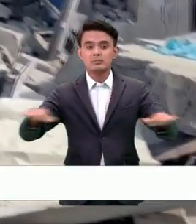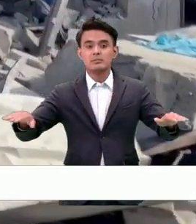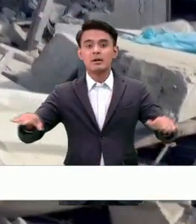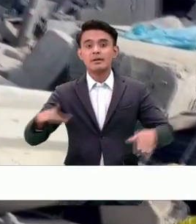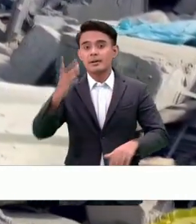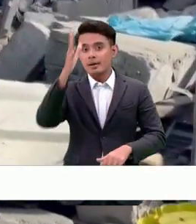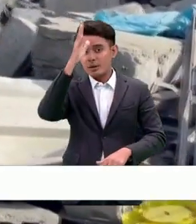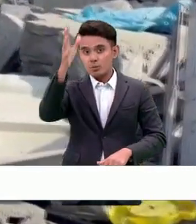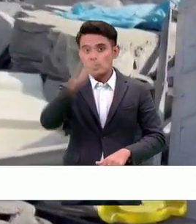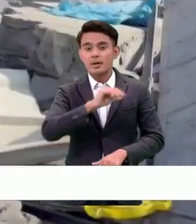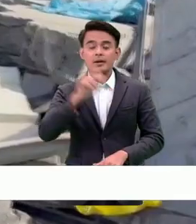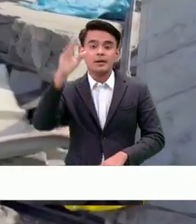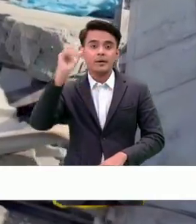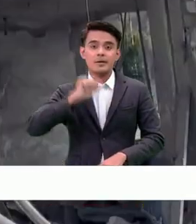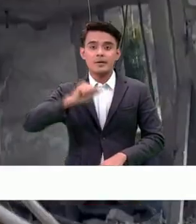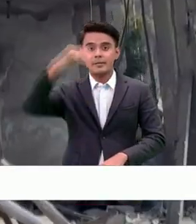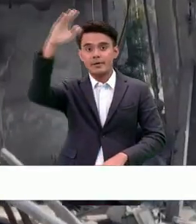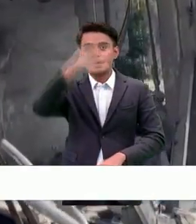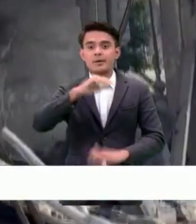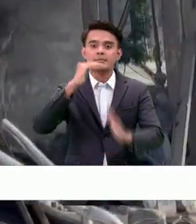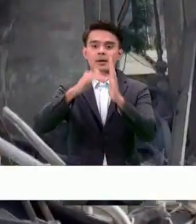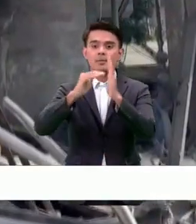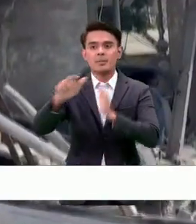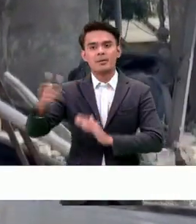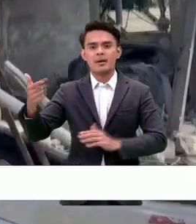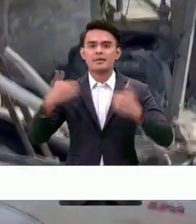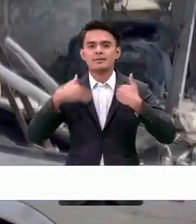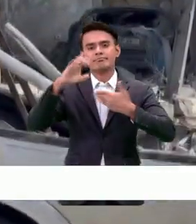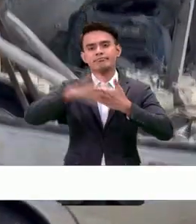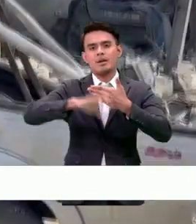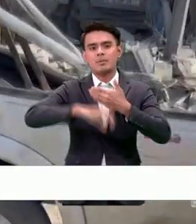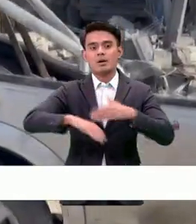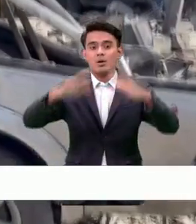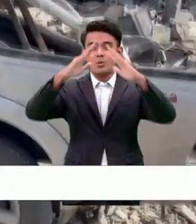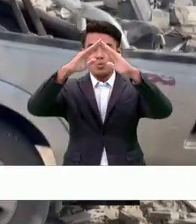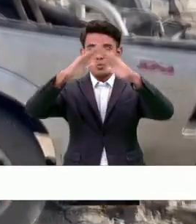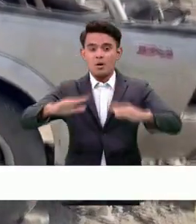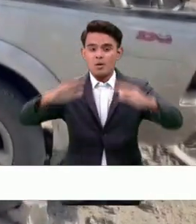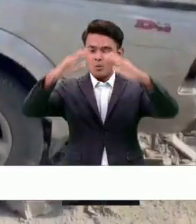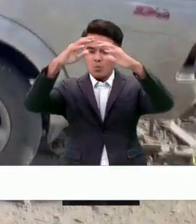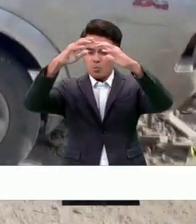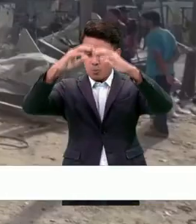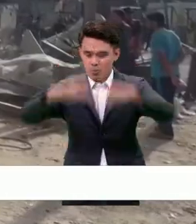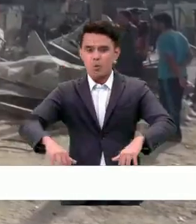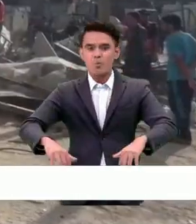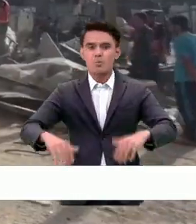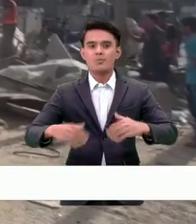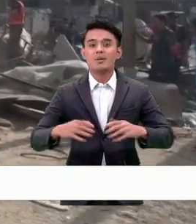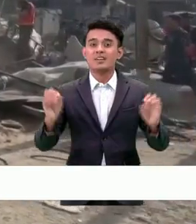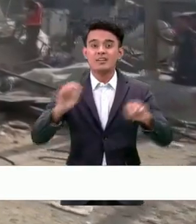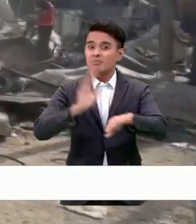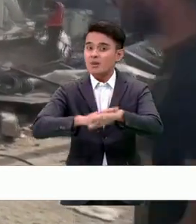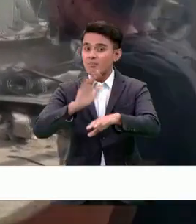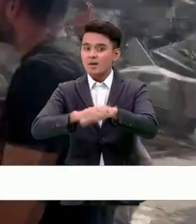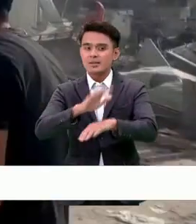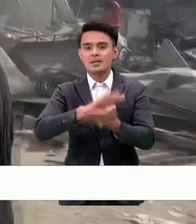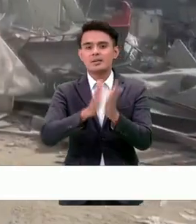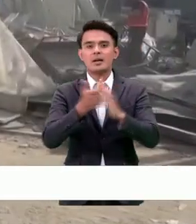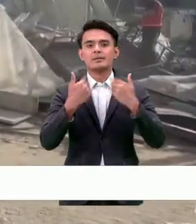kakaknya serta beberapa saudaramara yang lain cedera rumahnya dibedil bom tanpa amaran awal menyebabkan beberapa